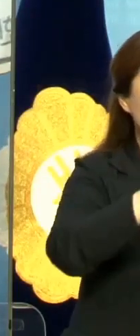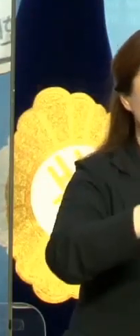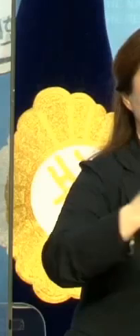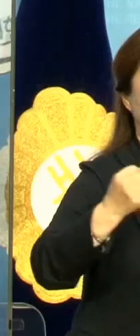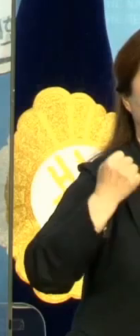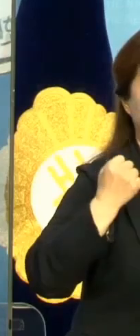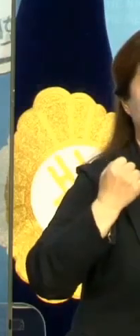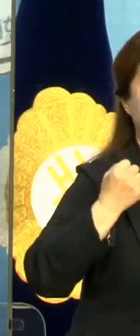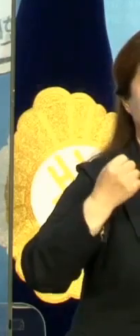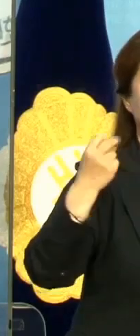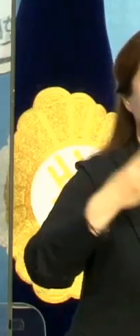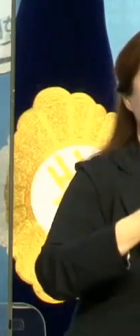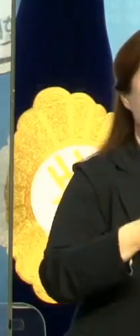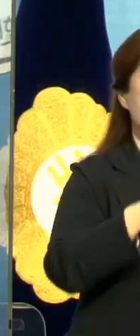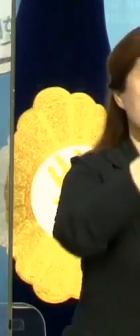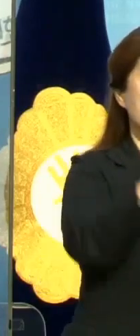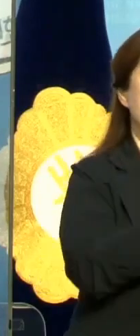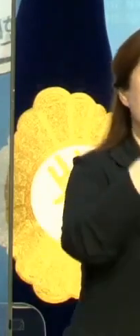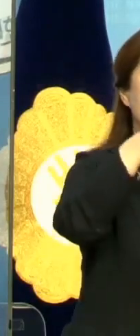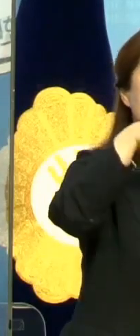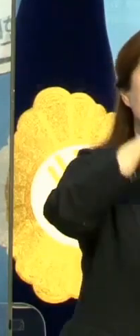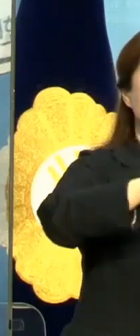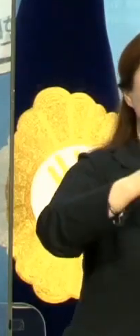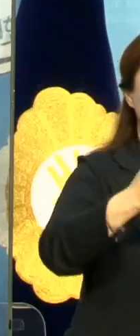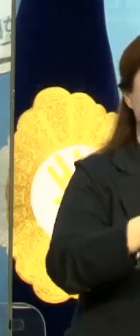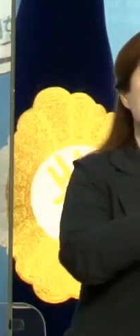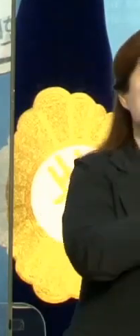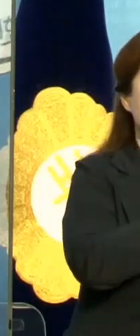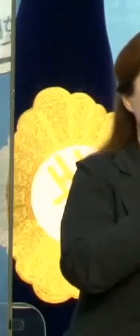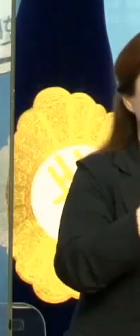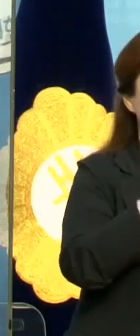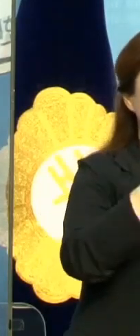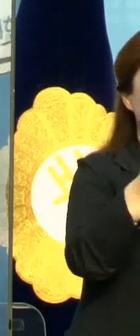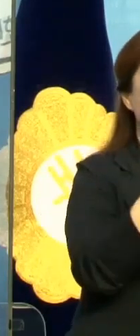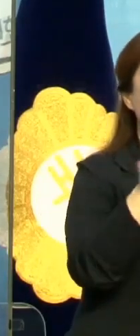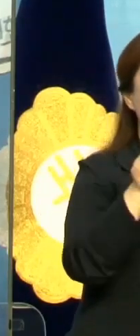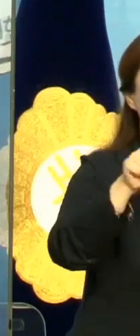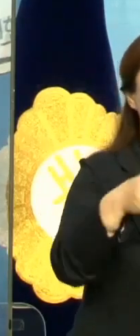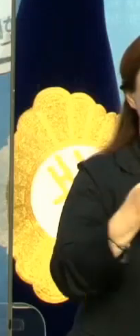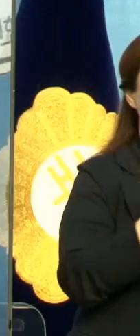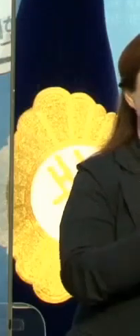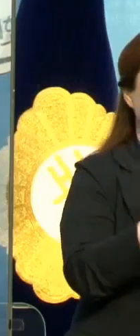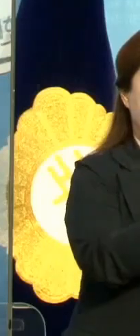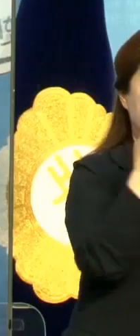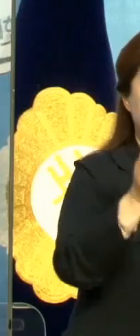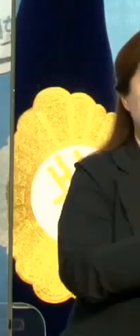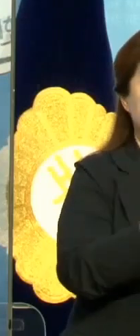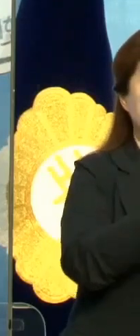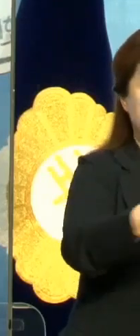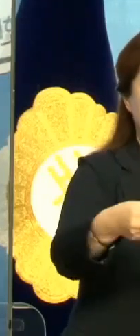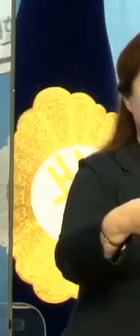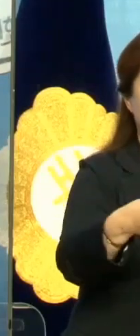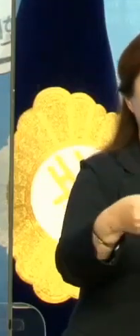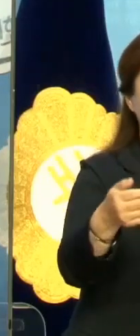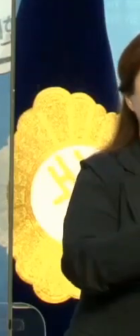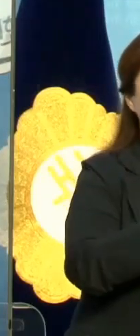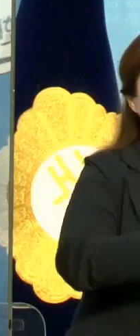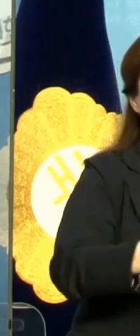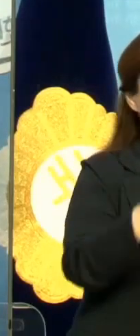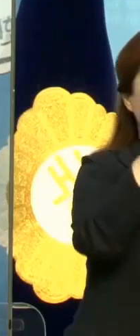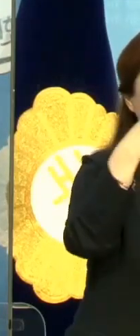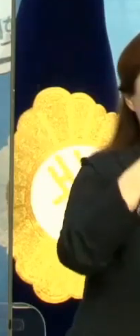의 조스 진 의원 비슷한 예인 기본 거로 운임 이재명 했읍니다 전혀 거론 도